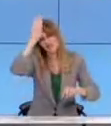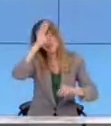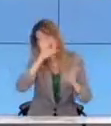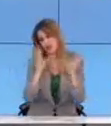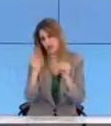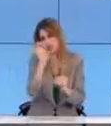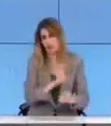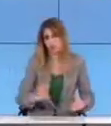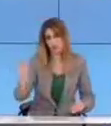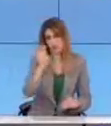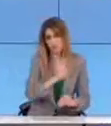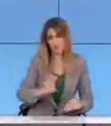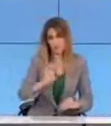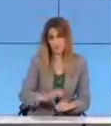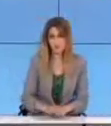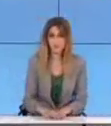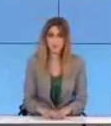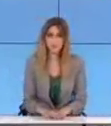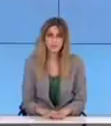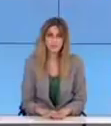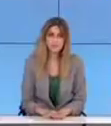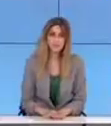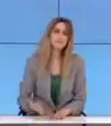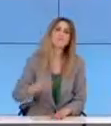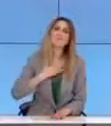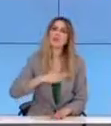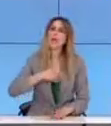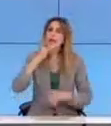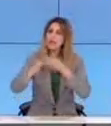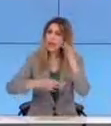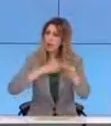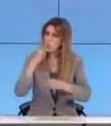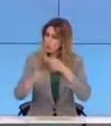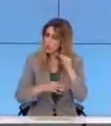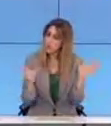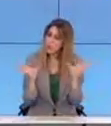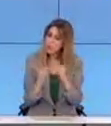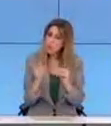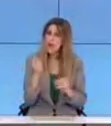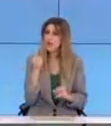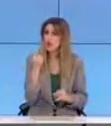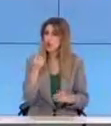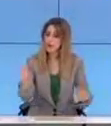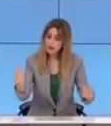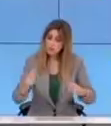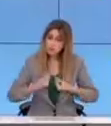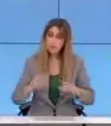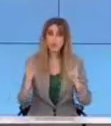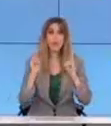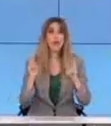Θέλω να σταθώ σε ορισμένα πολύ ελπιδοφόρα οικονομικά στοιχεία που προκύπτουν από την τουριστική